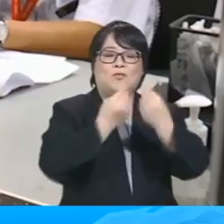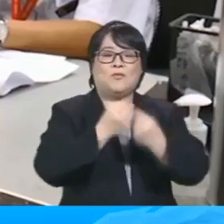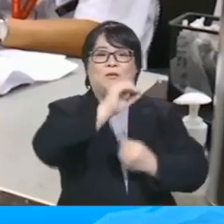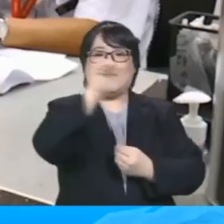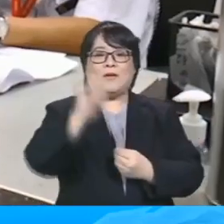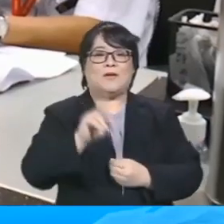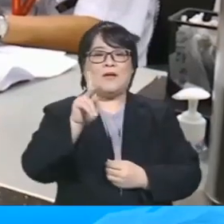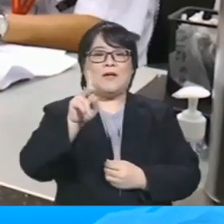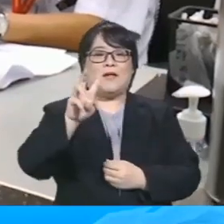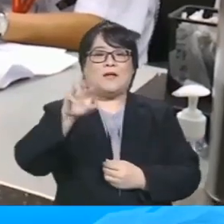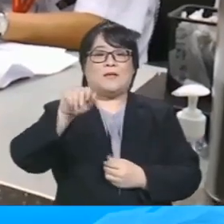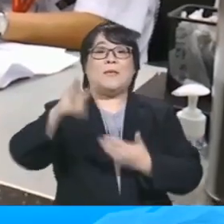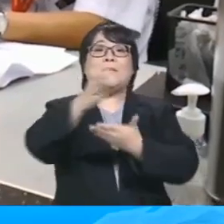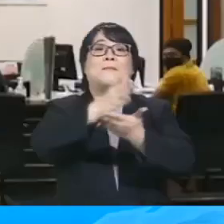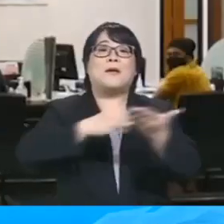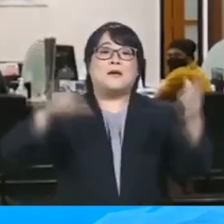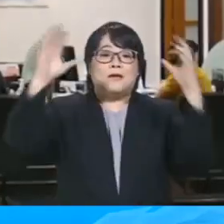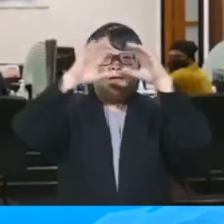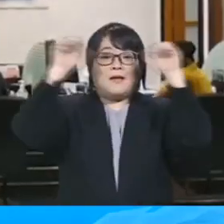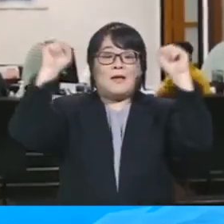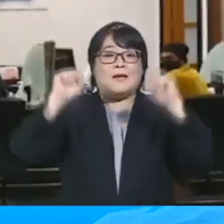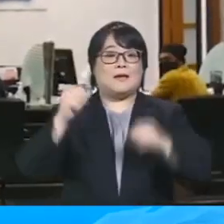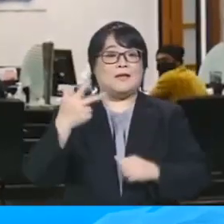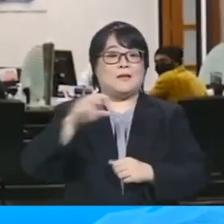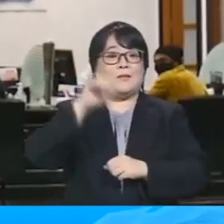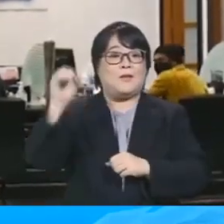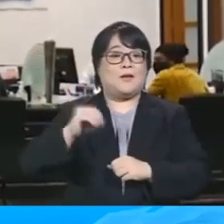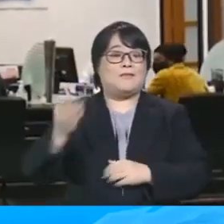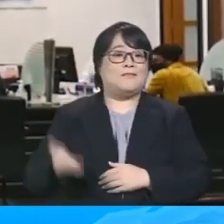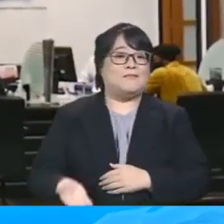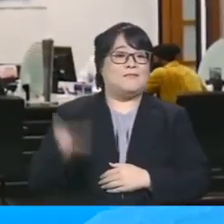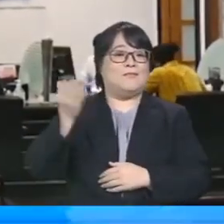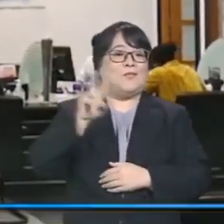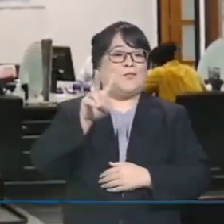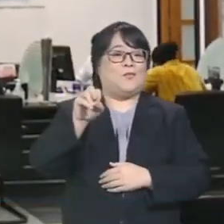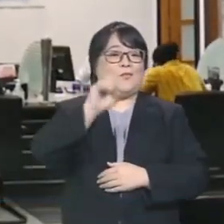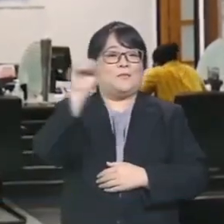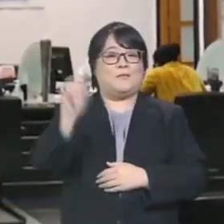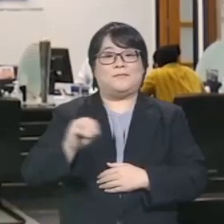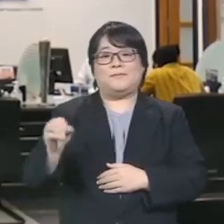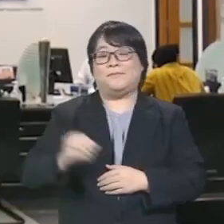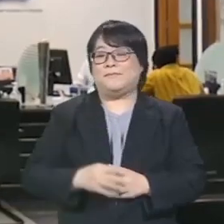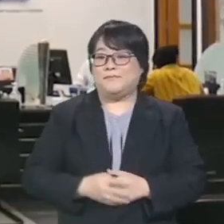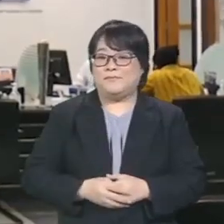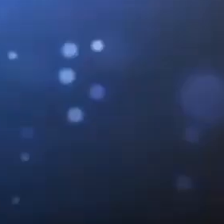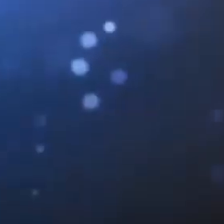KWSP bahagian majikan daripada 13% kepada 20%.